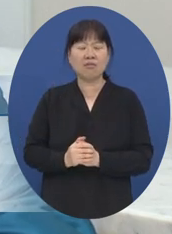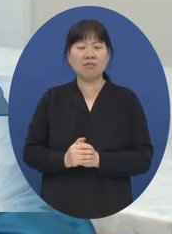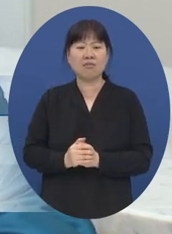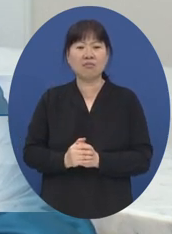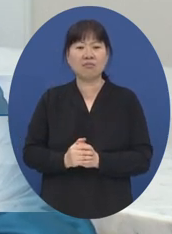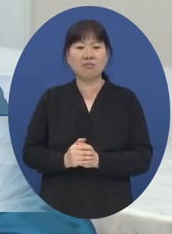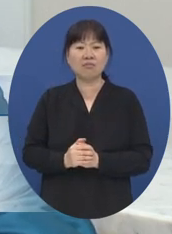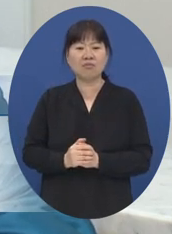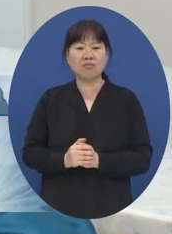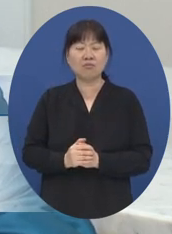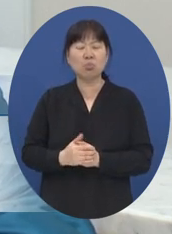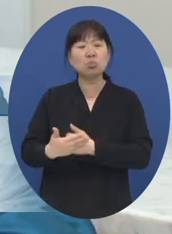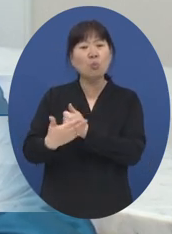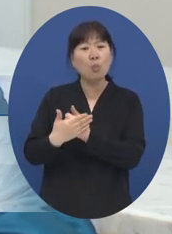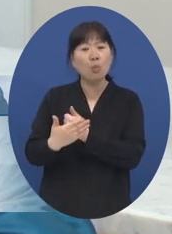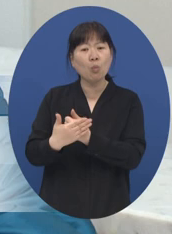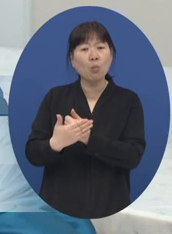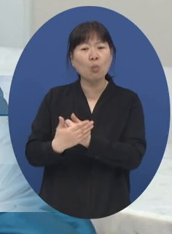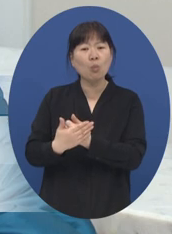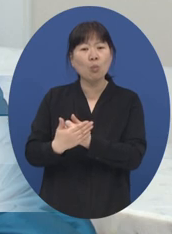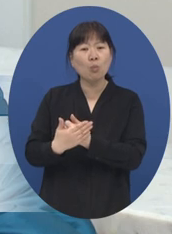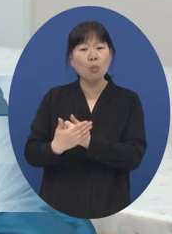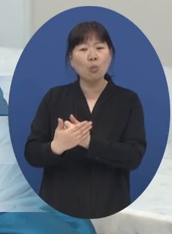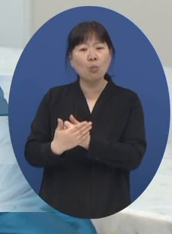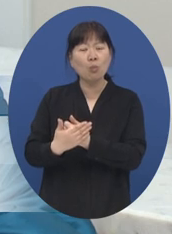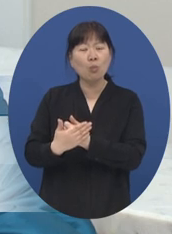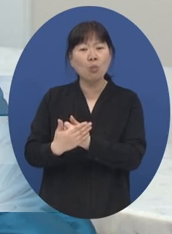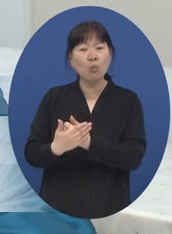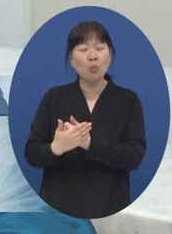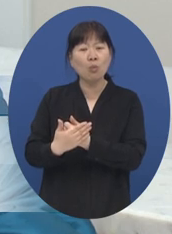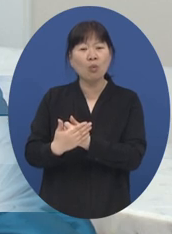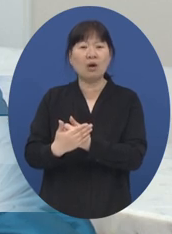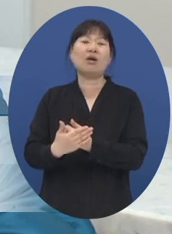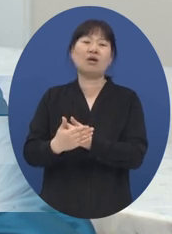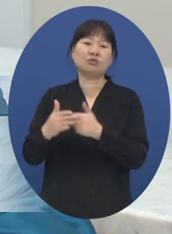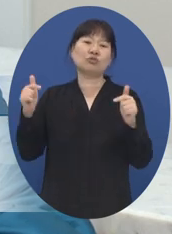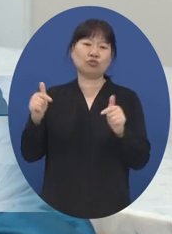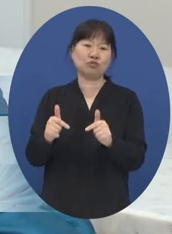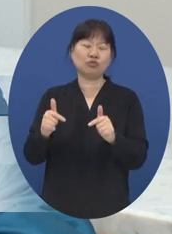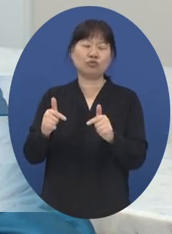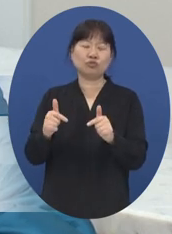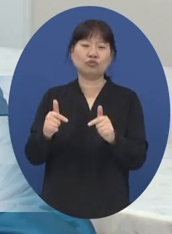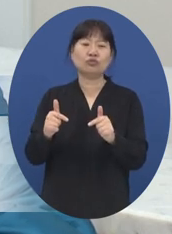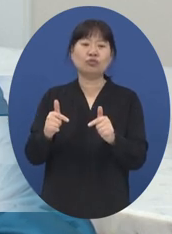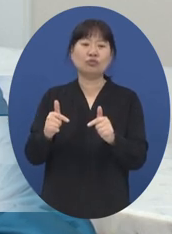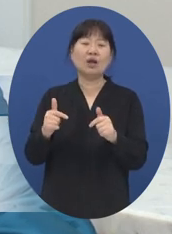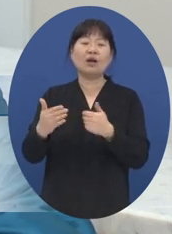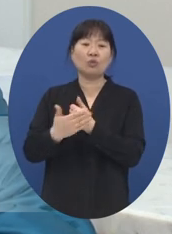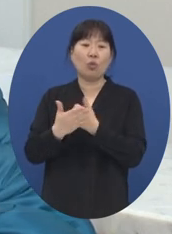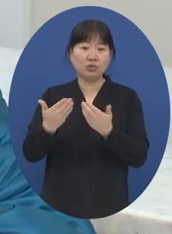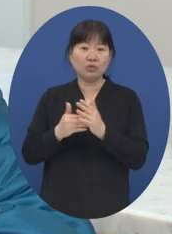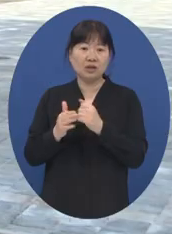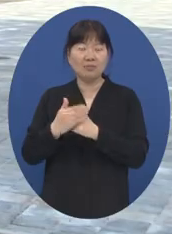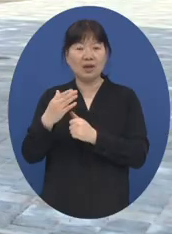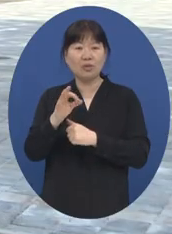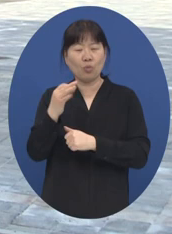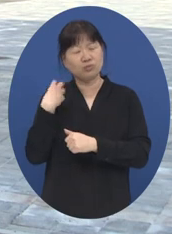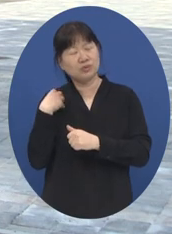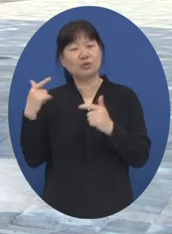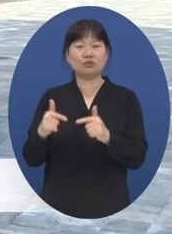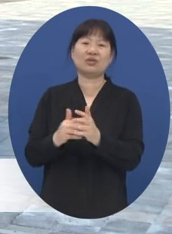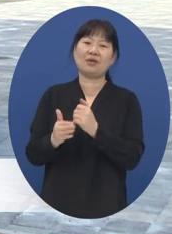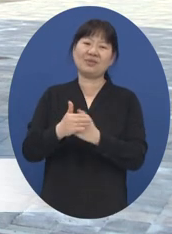그 도움 되는 게 재정적인 부담이 된 게 엄청 좋죠 곽 고맙게 생각하죠